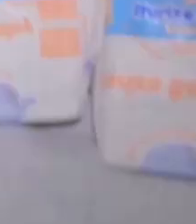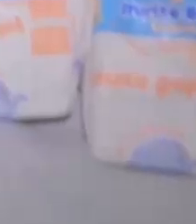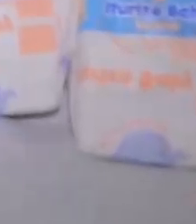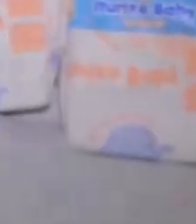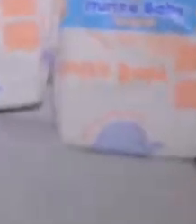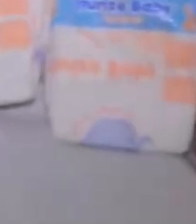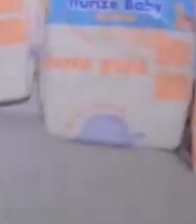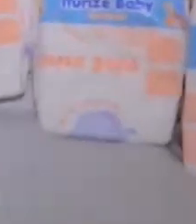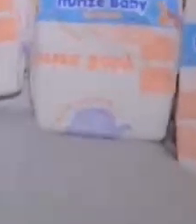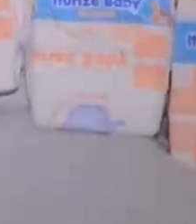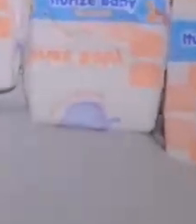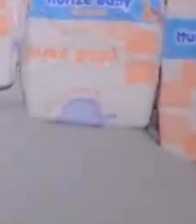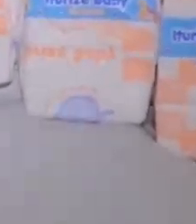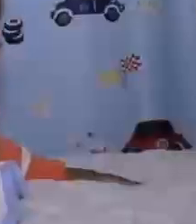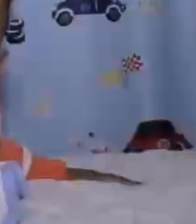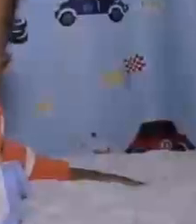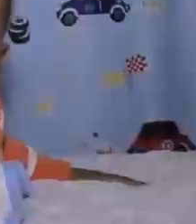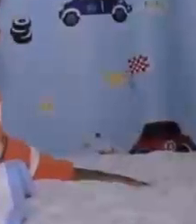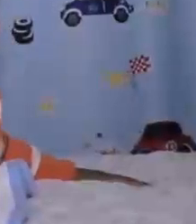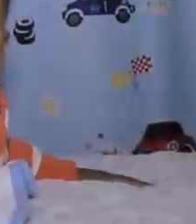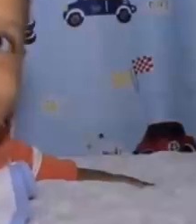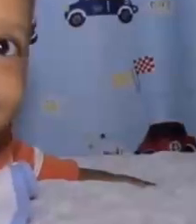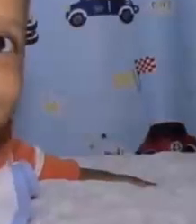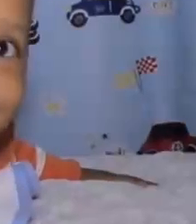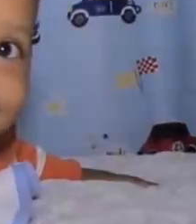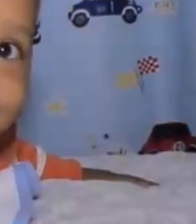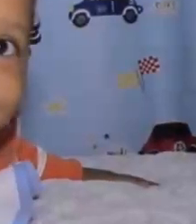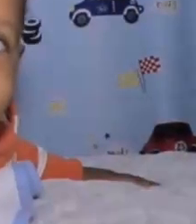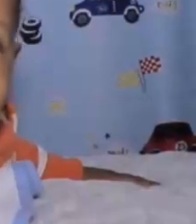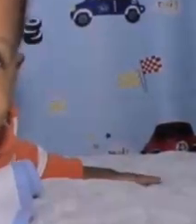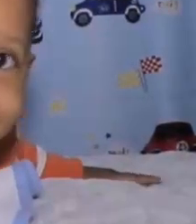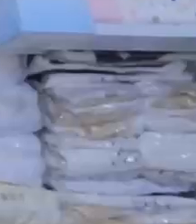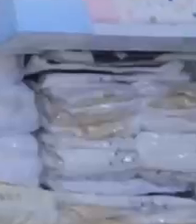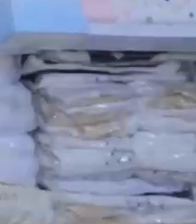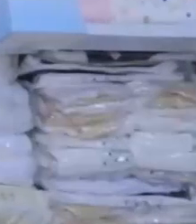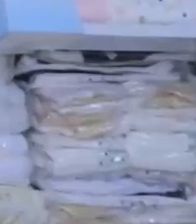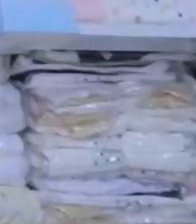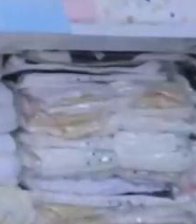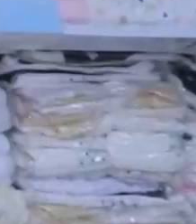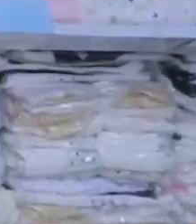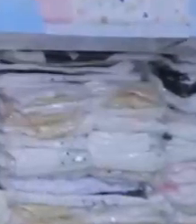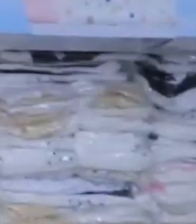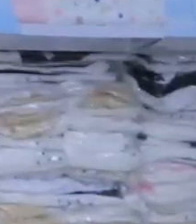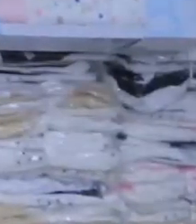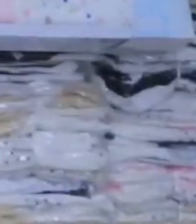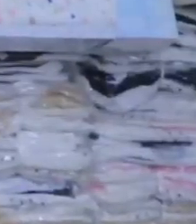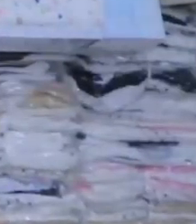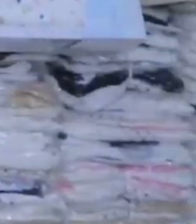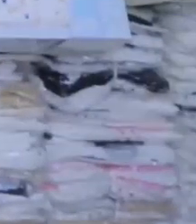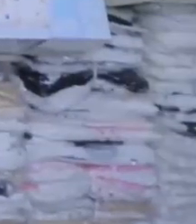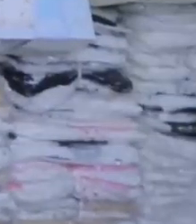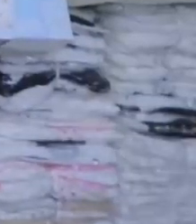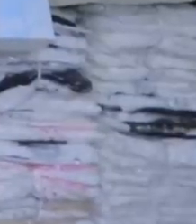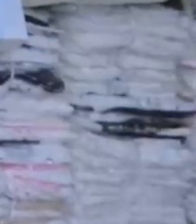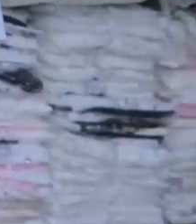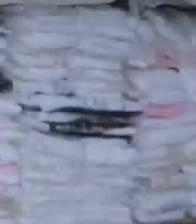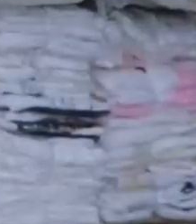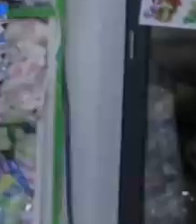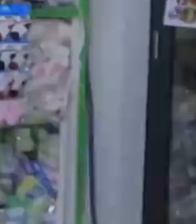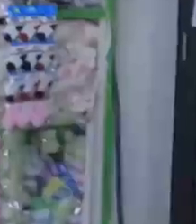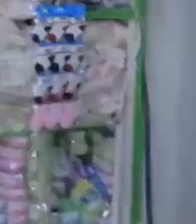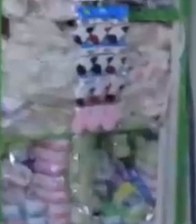0784-94-05-11 Mubyeyi nuramuka ugize umugisha wo kubyara uyangayika wibaza aho uzakura ibikoresho byiza bizaherekeza umwana wawe kuva ari